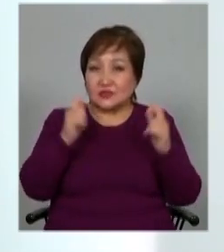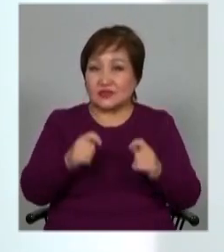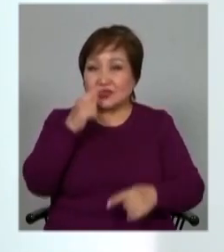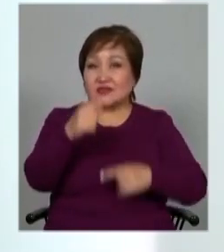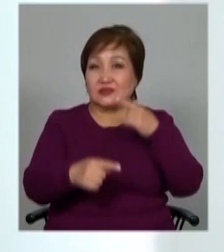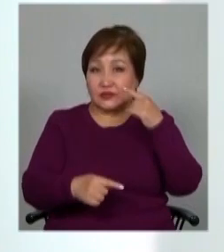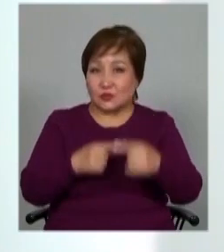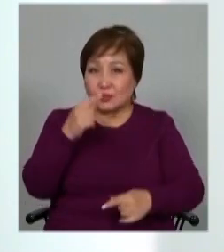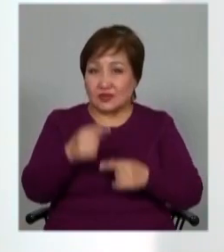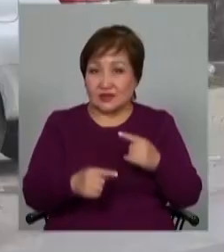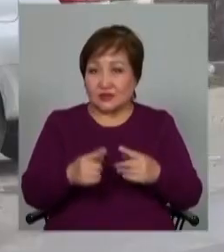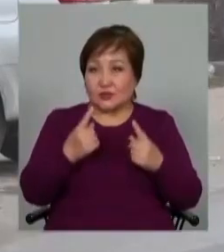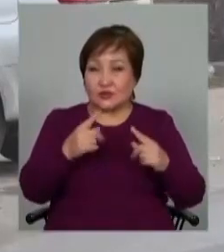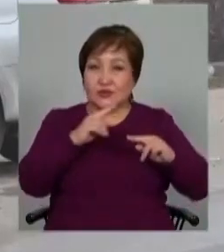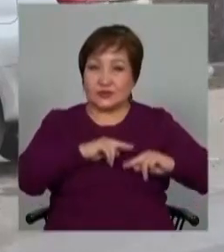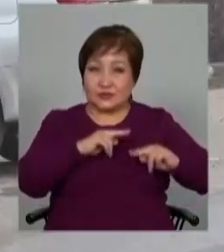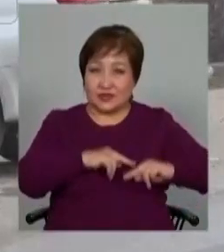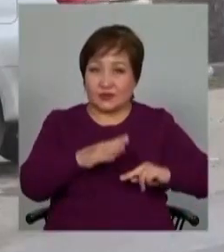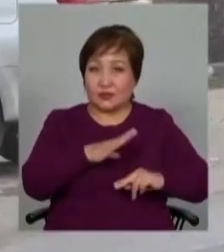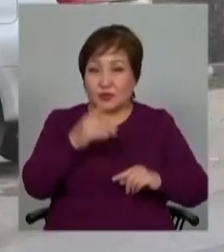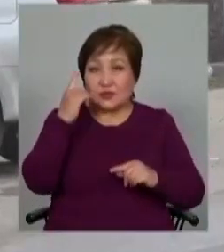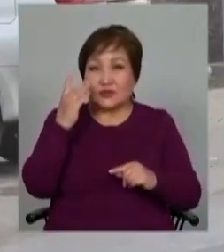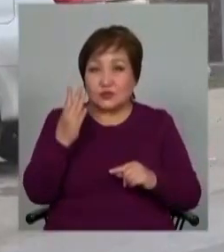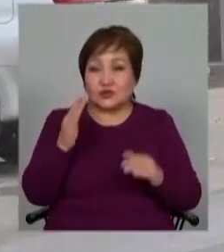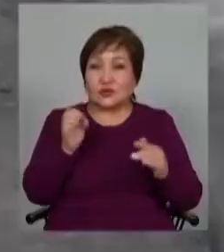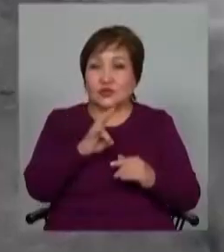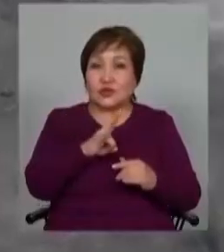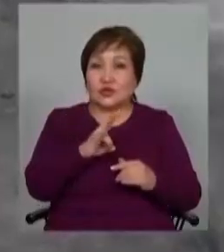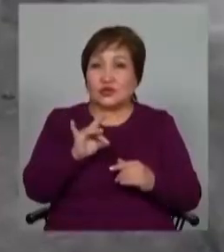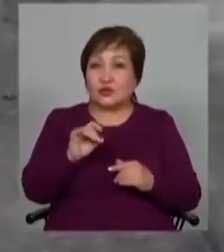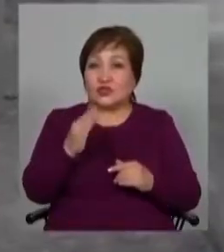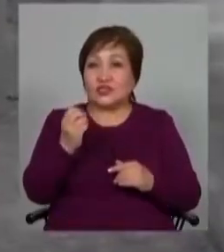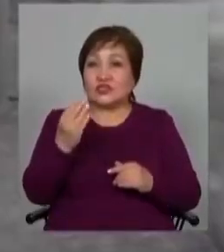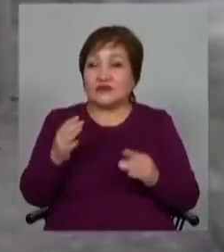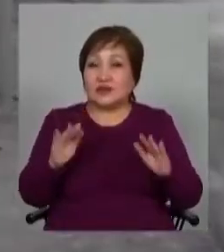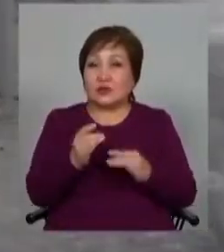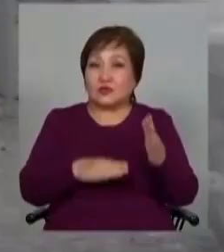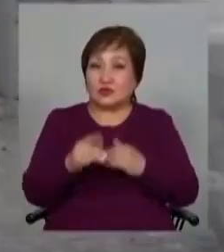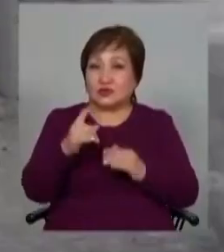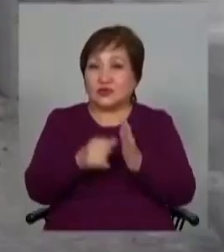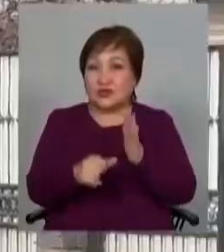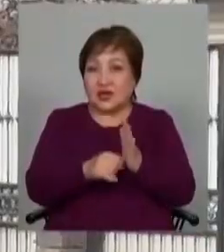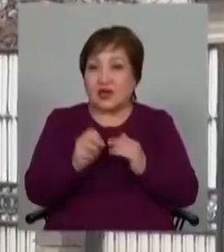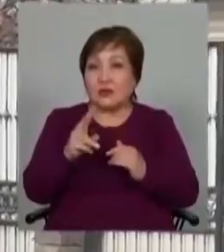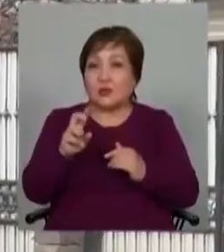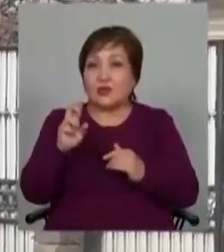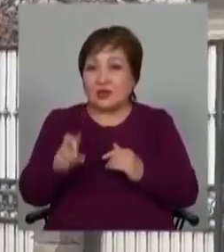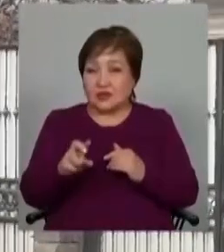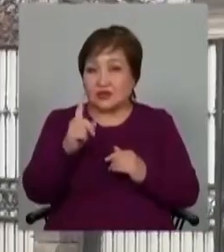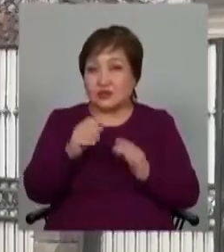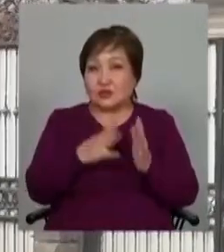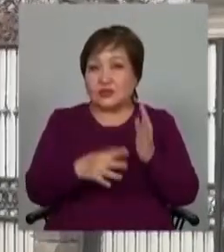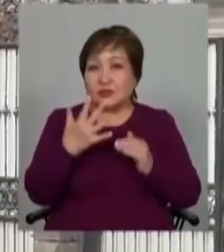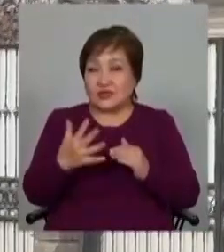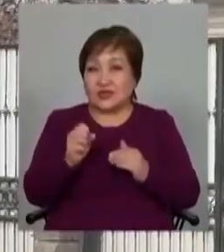қосып жатқан үлкен еңбектері деп ойлаймыз. Бүгінде Нұршашқан ықшам ауданы бойынша 336, Тастыбұлақ шағын ауданында 195, ал